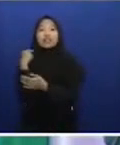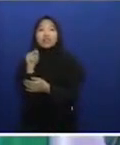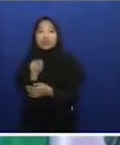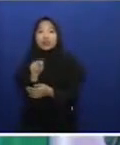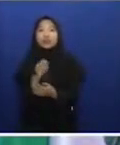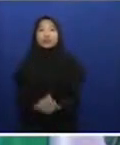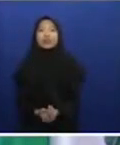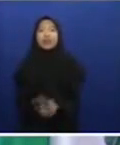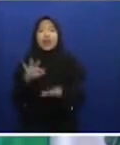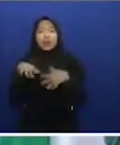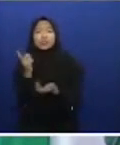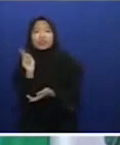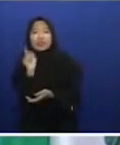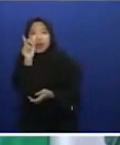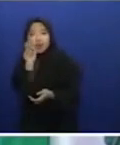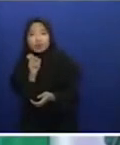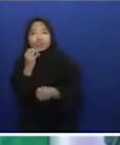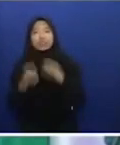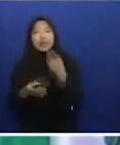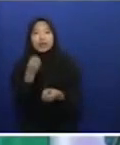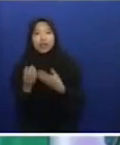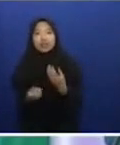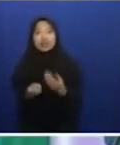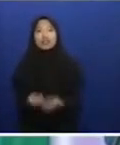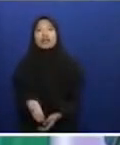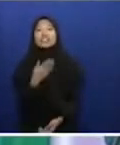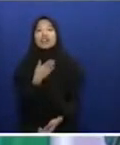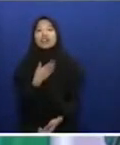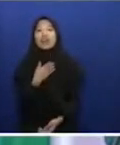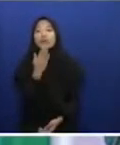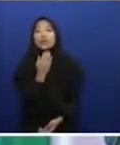Kenapa? Saya punya pengalaman.